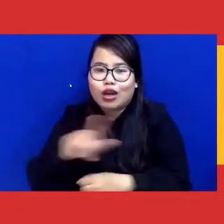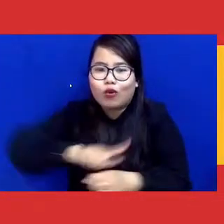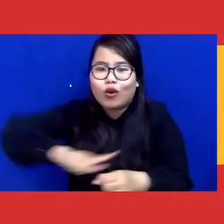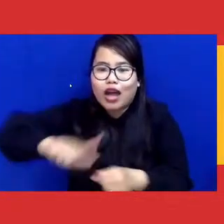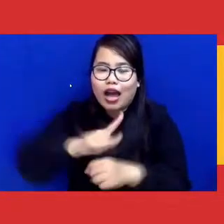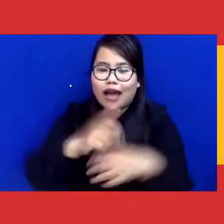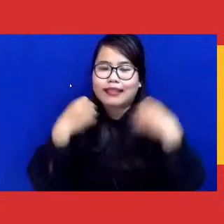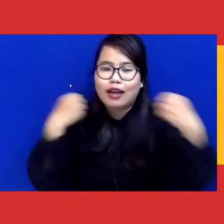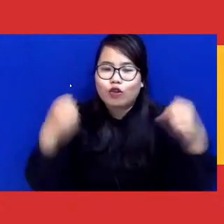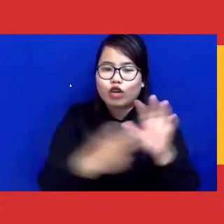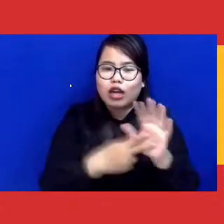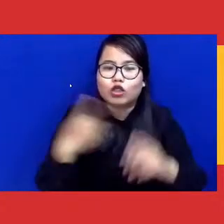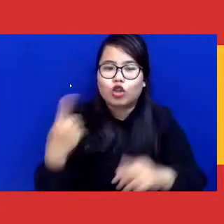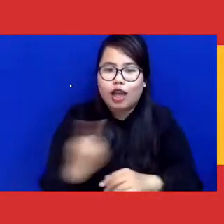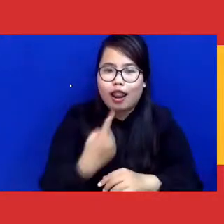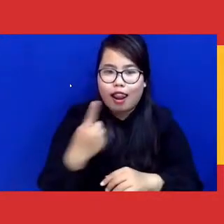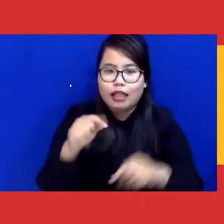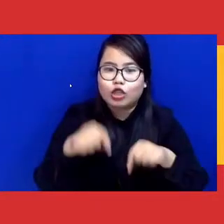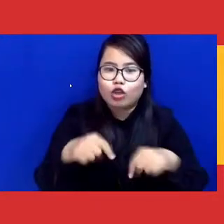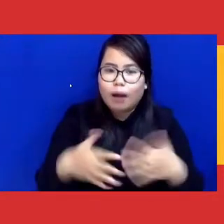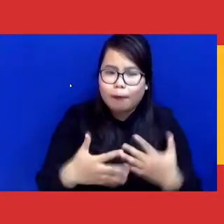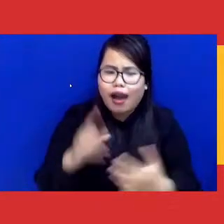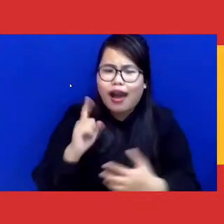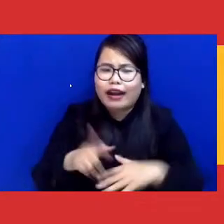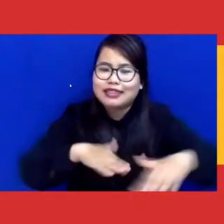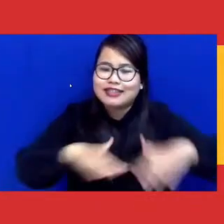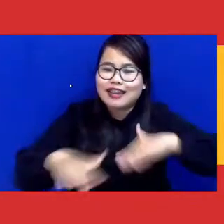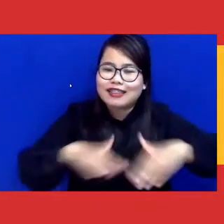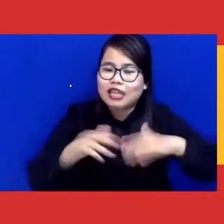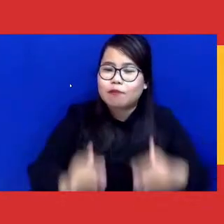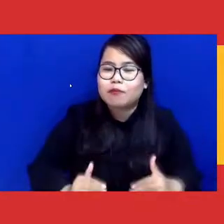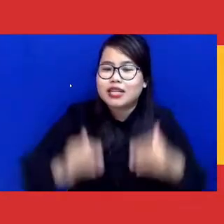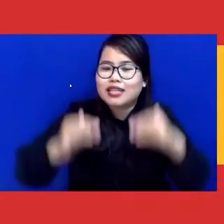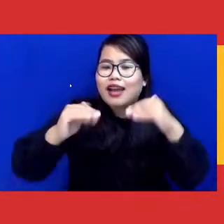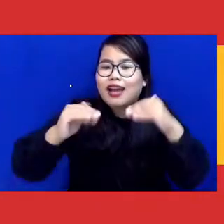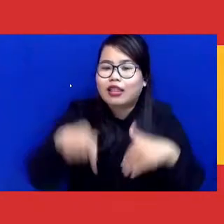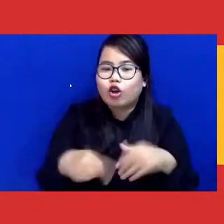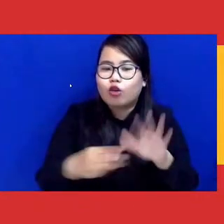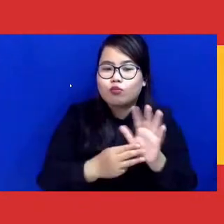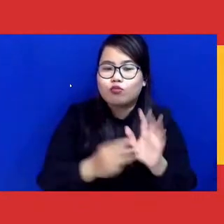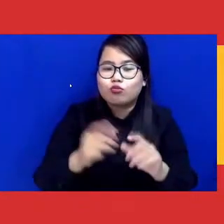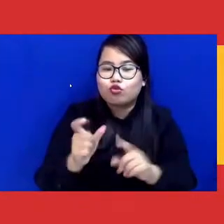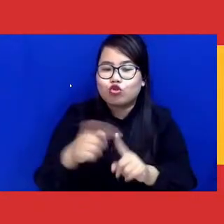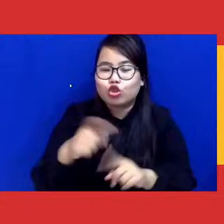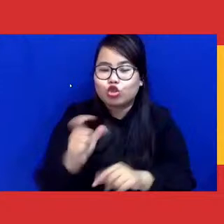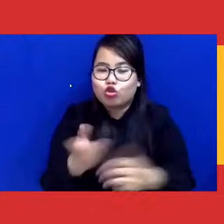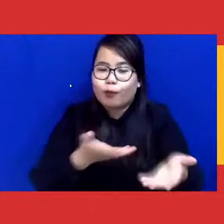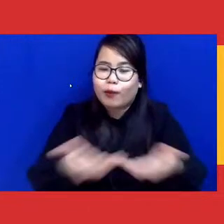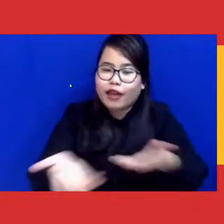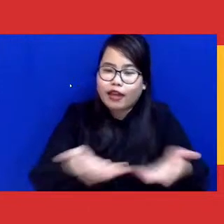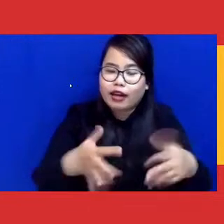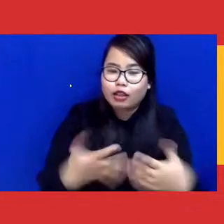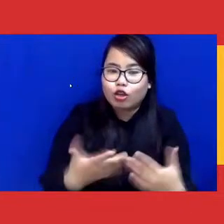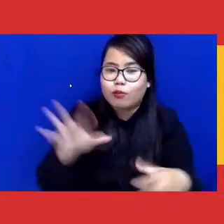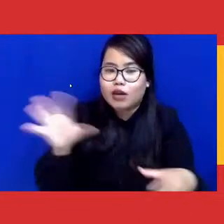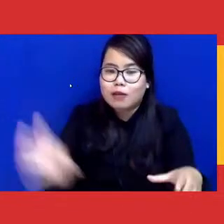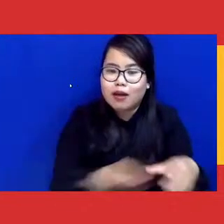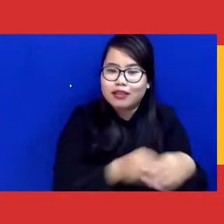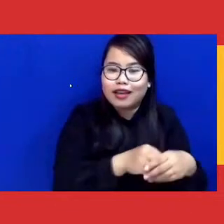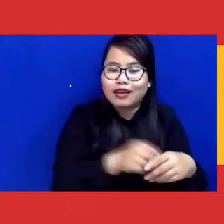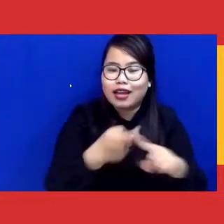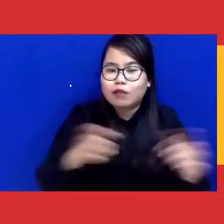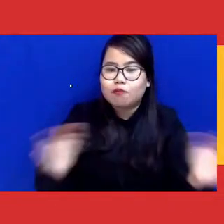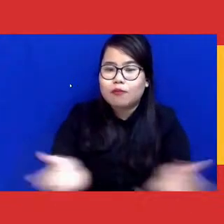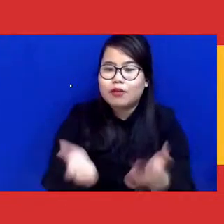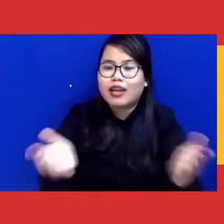nasional, KTNN itu. Dengan strategi adalah peningkatan pertumbuhan, pelayanan, kemudian mengikutsertakan